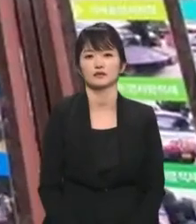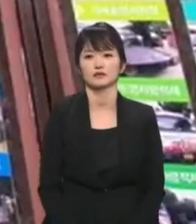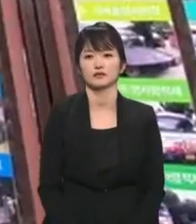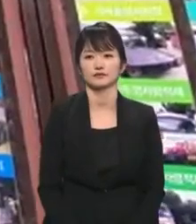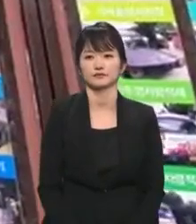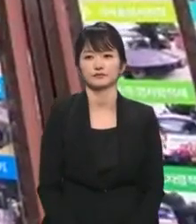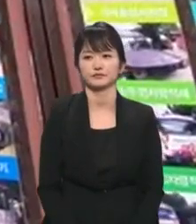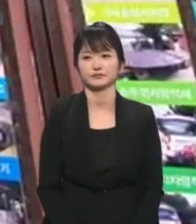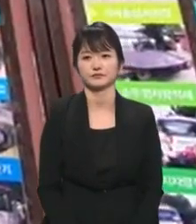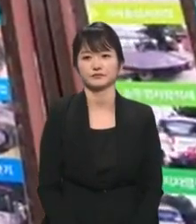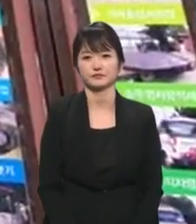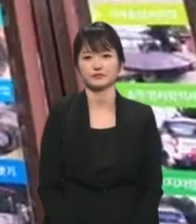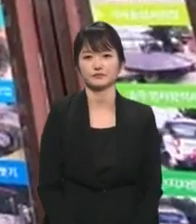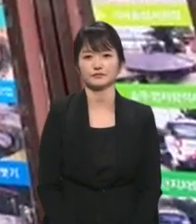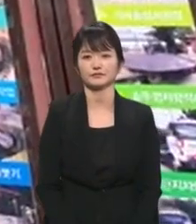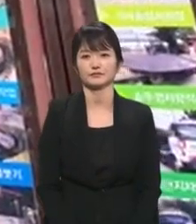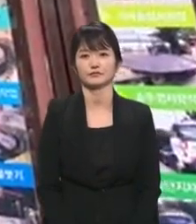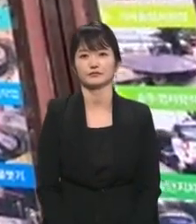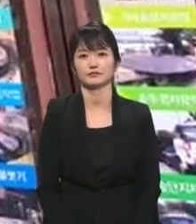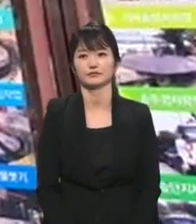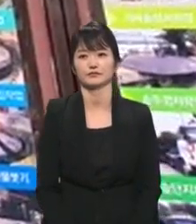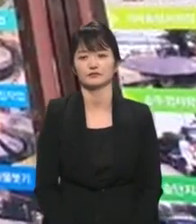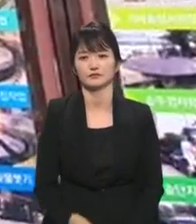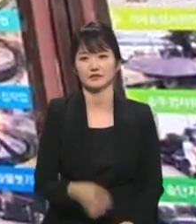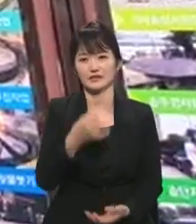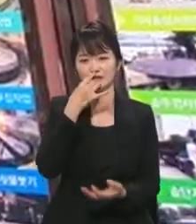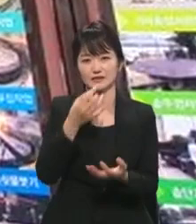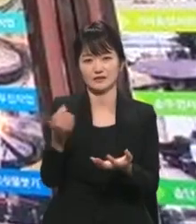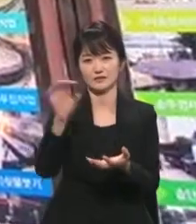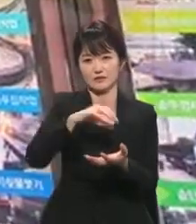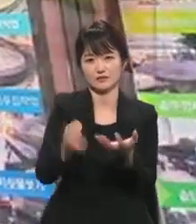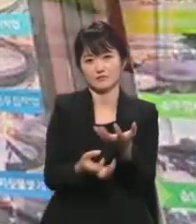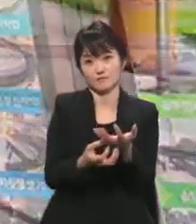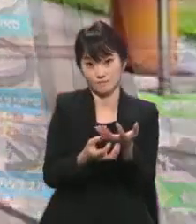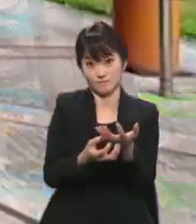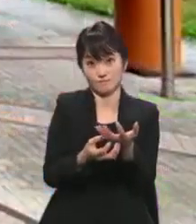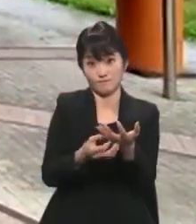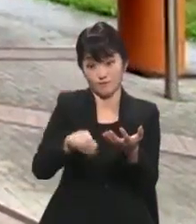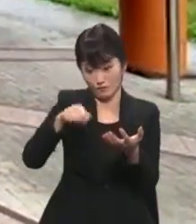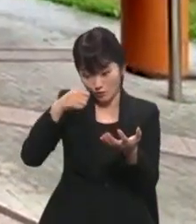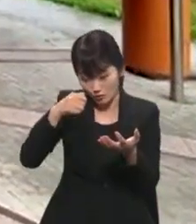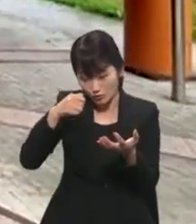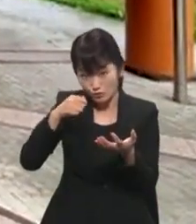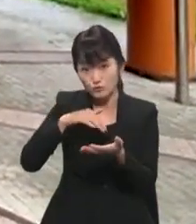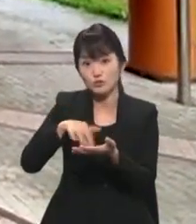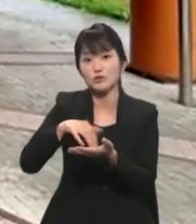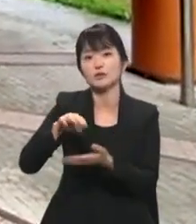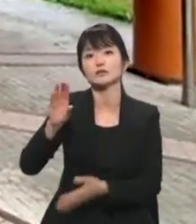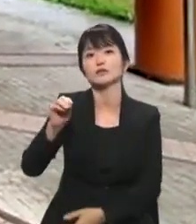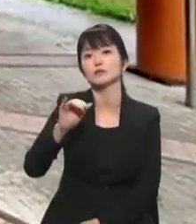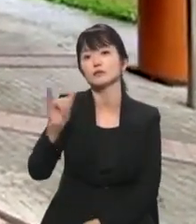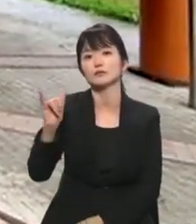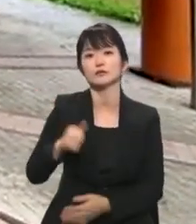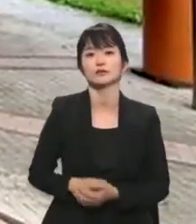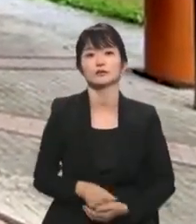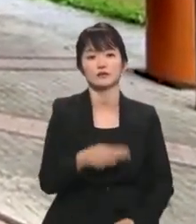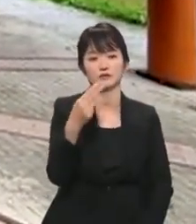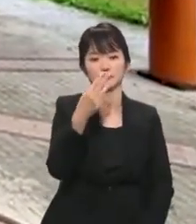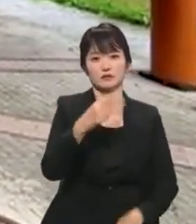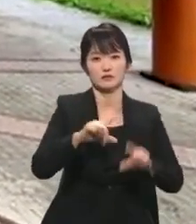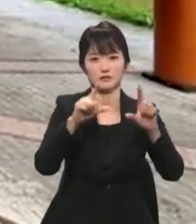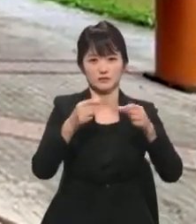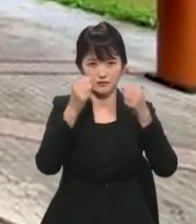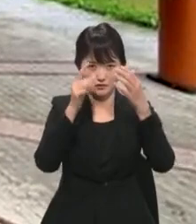말씀해 주신 대로 4만 명분 밥을 지을 수 있는 크기인데 2003년에 기네스북에